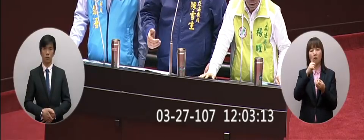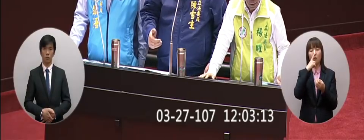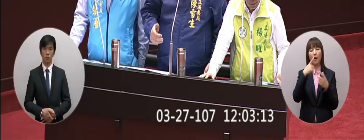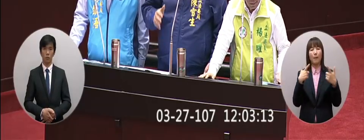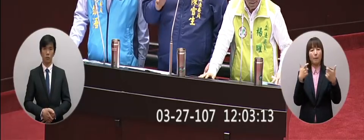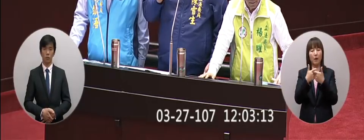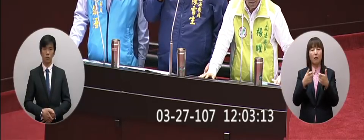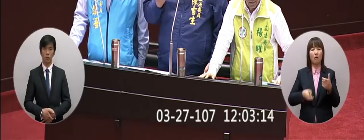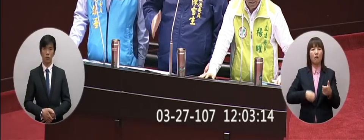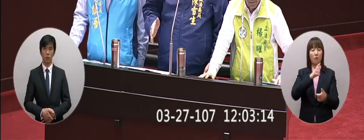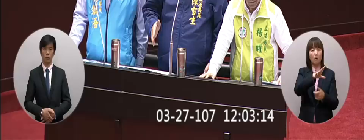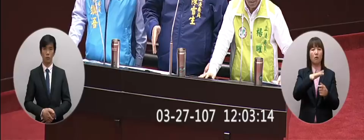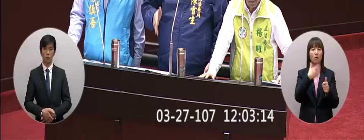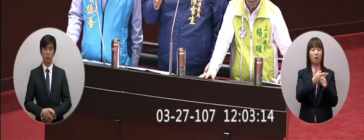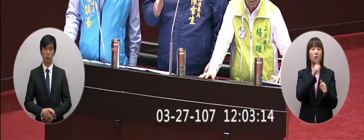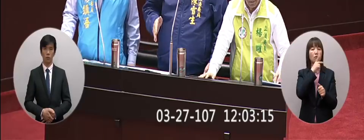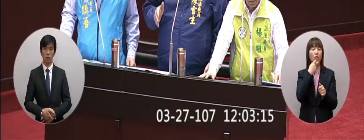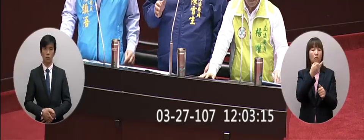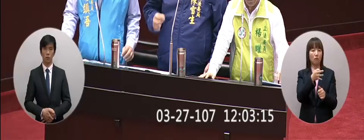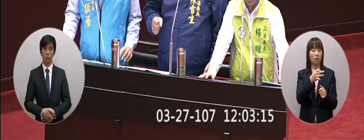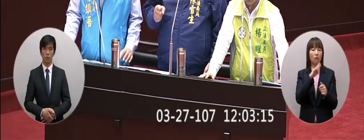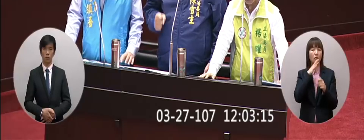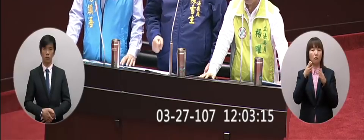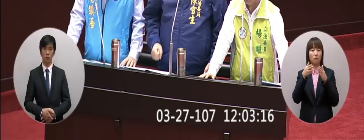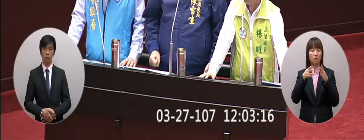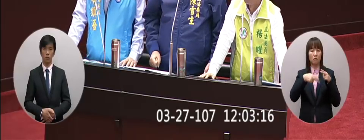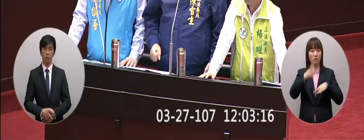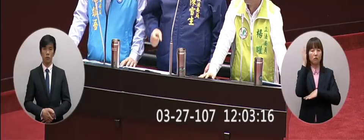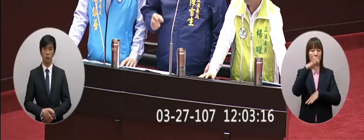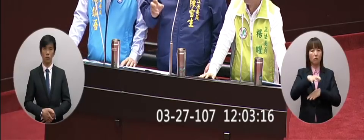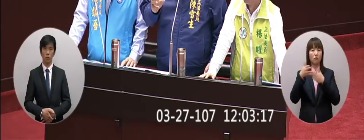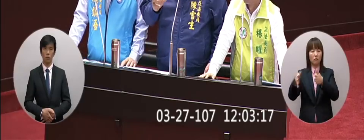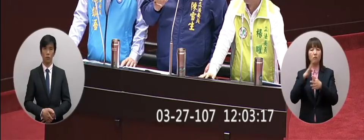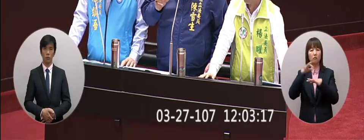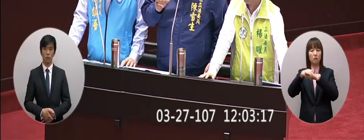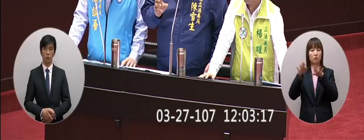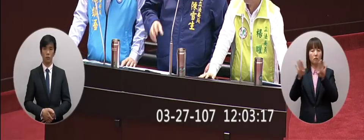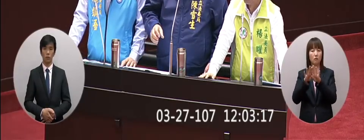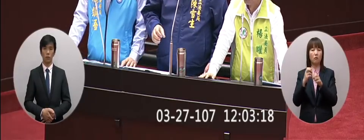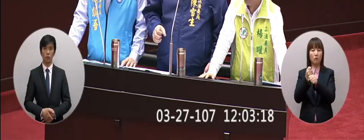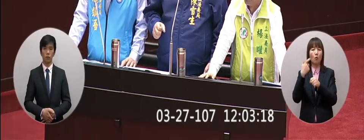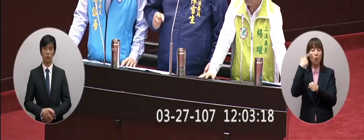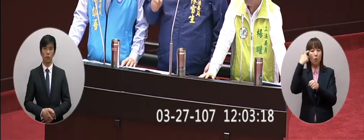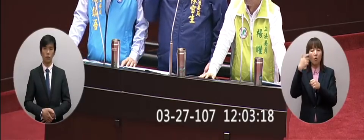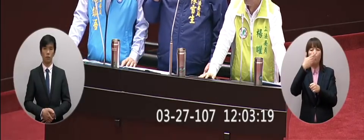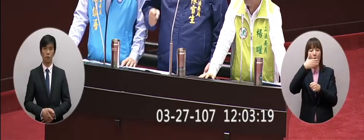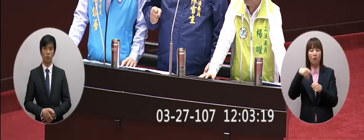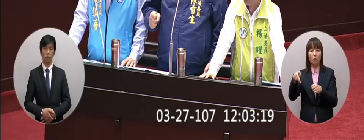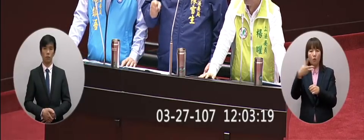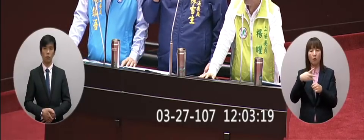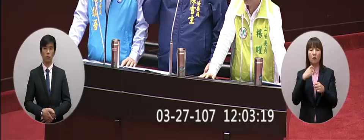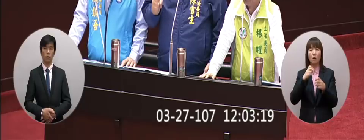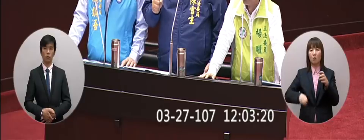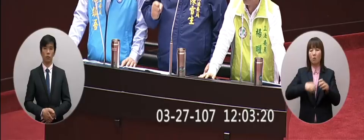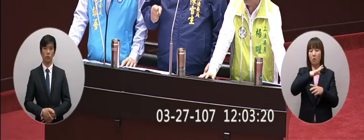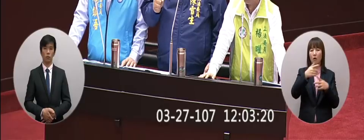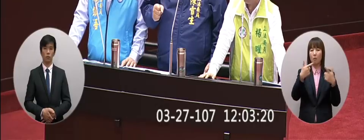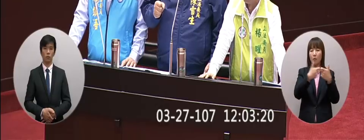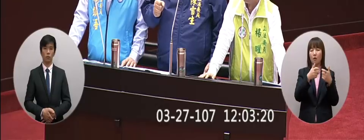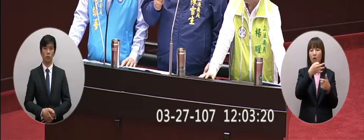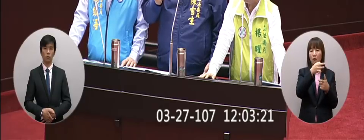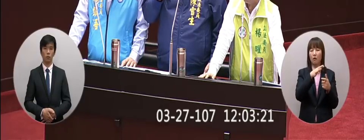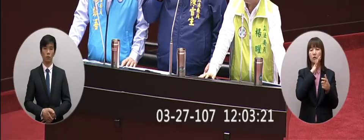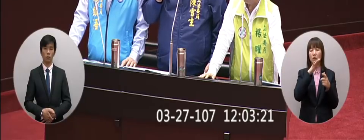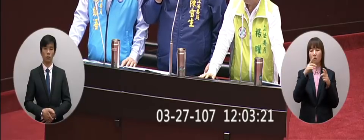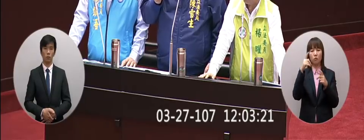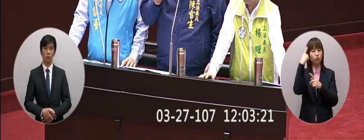些配合款。所以行政院对金门、马祖、澎湖在缴配合款的同时，也要考虑到当地